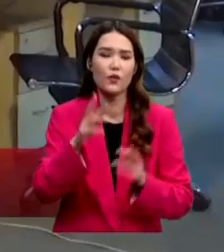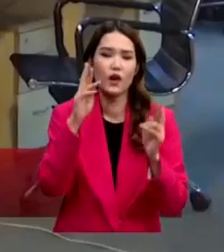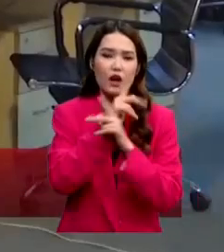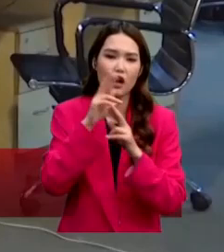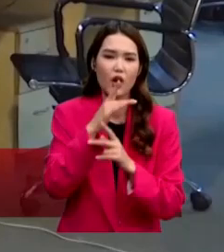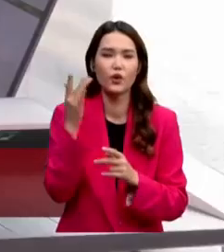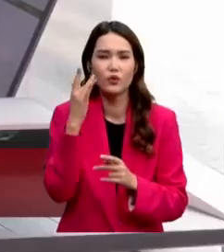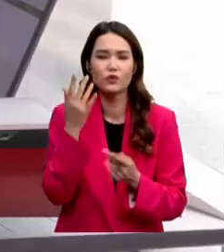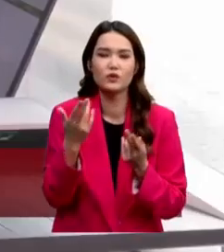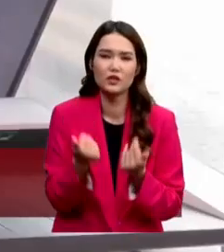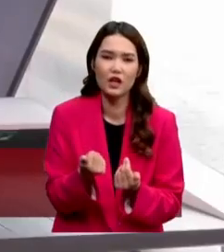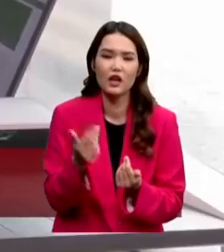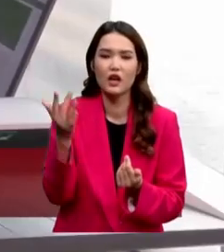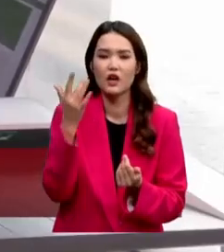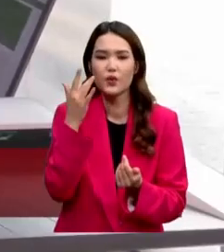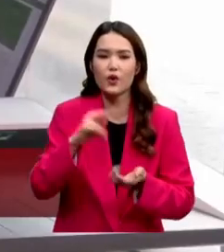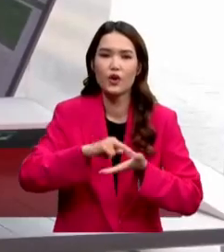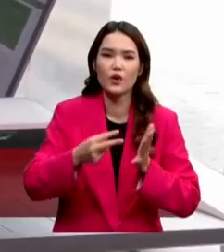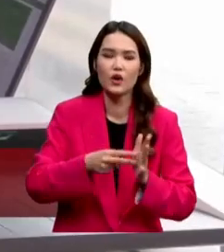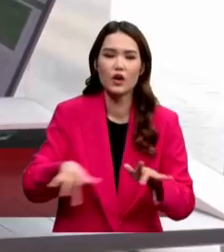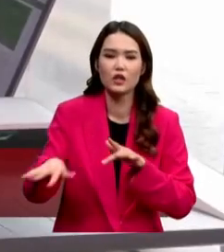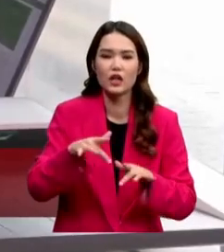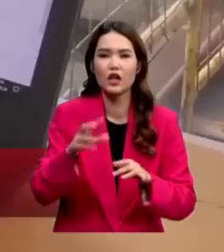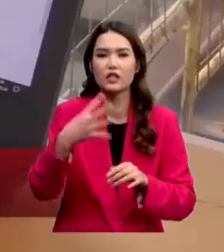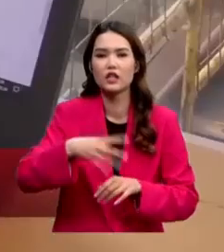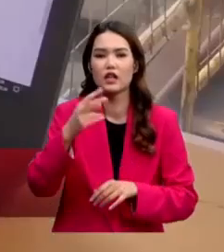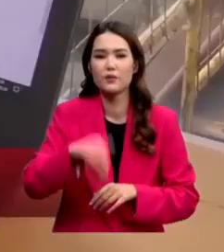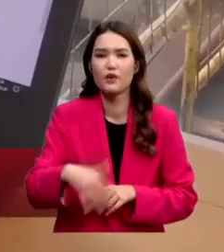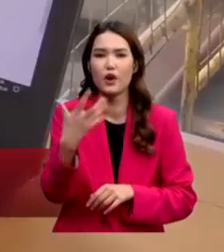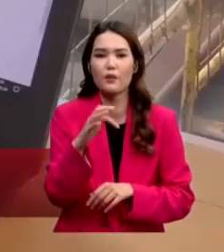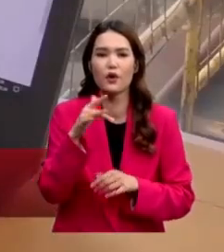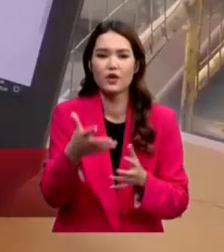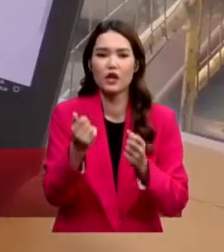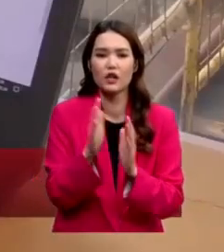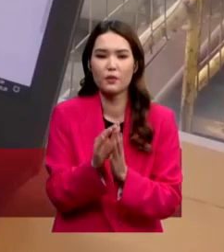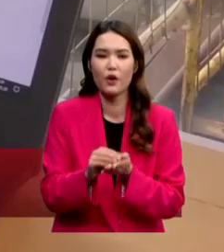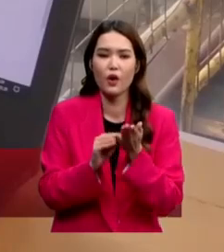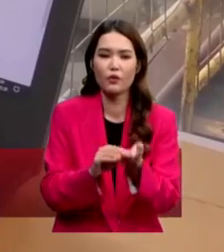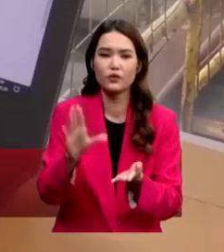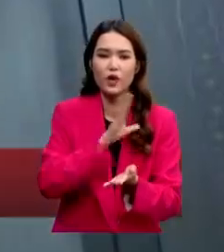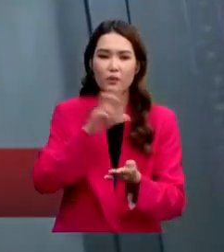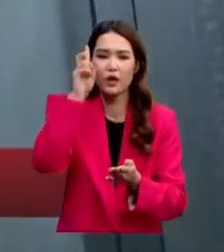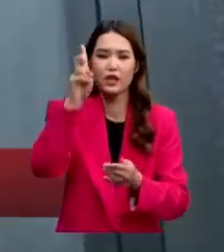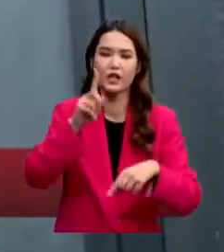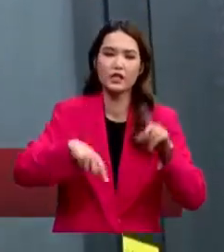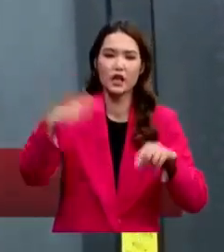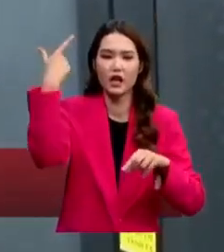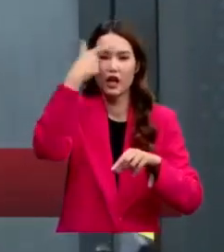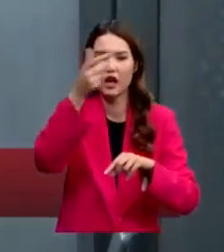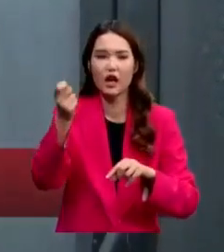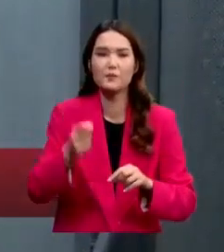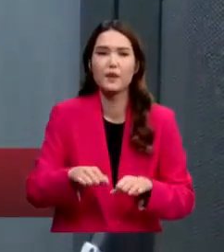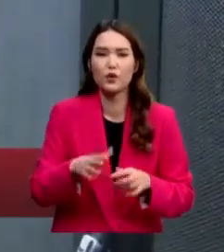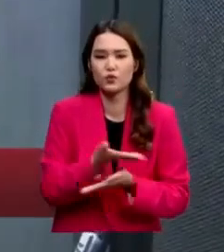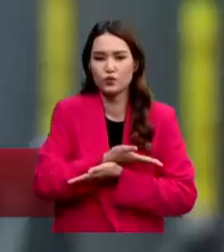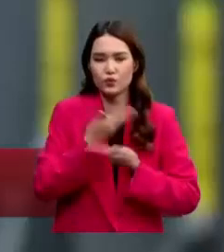болып тұратыны жасырын емес. Мәселен, елді дүрліктірген 42500 теңгені алуға өтініш бергенде де сервердің ақпаратты өңдеуге қауқары